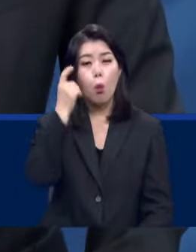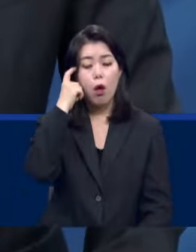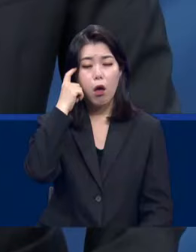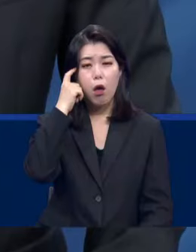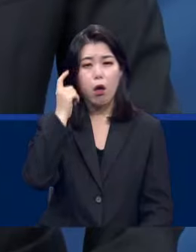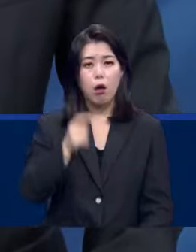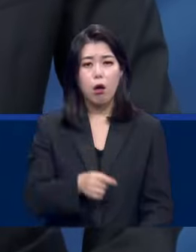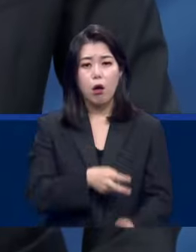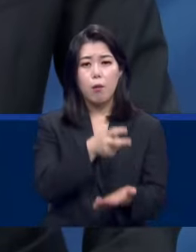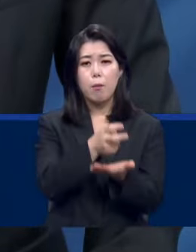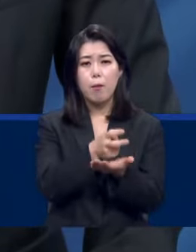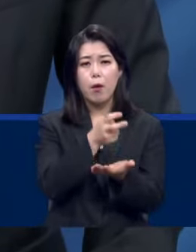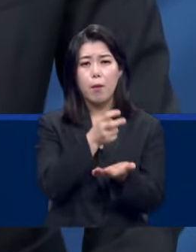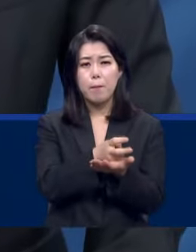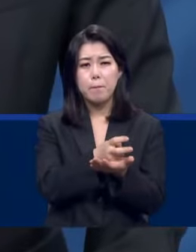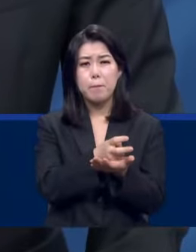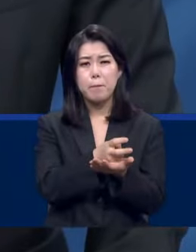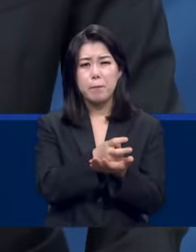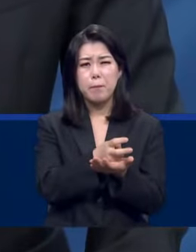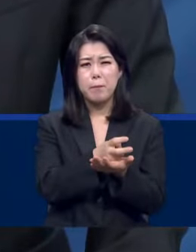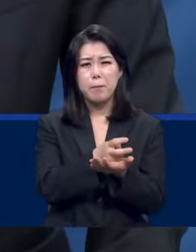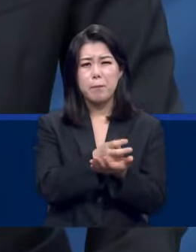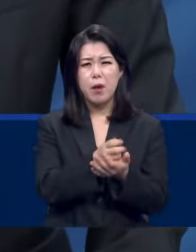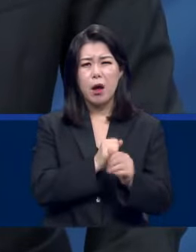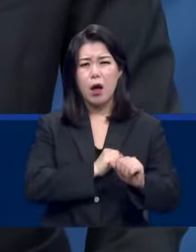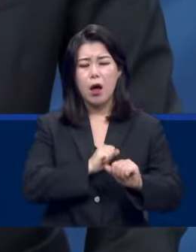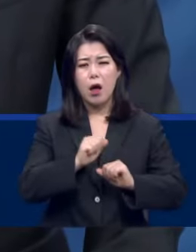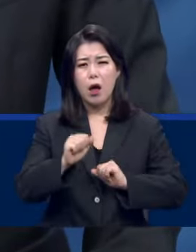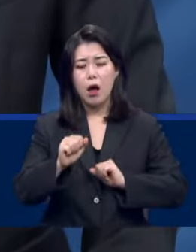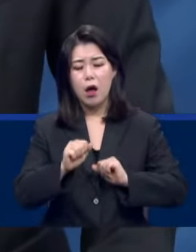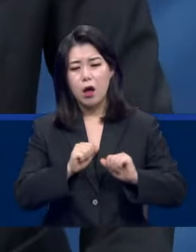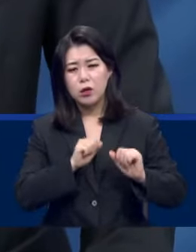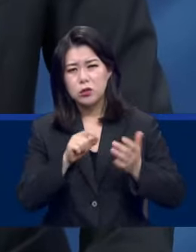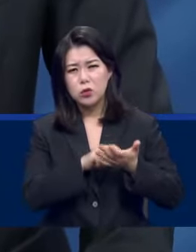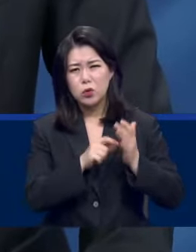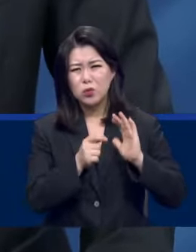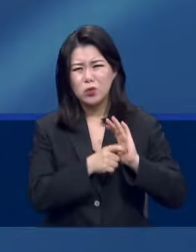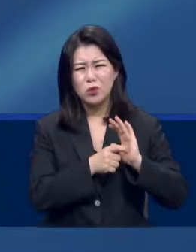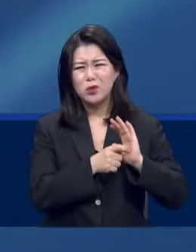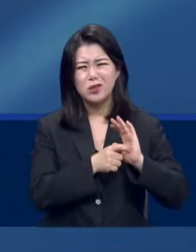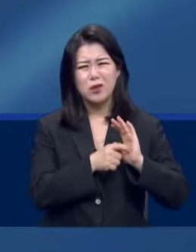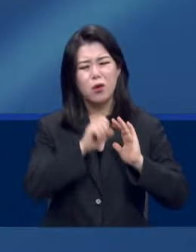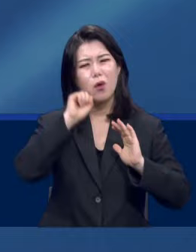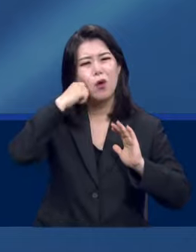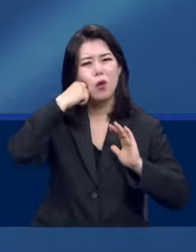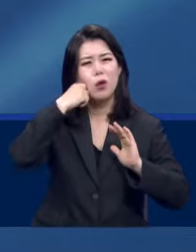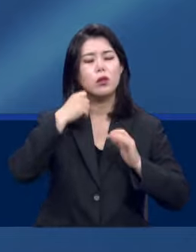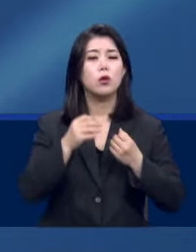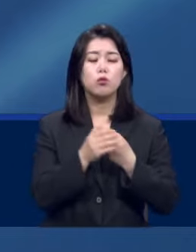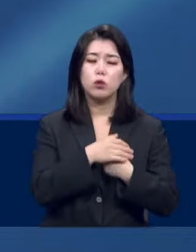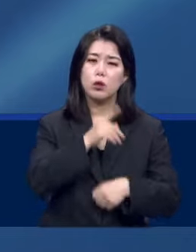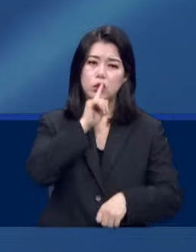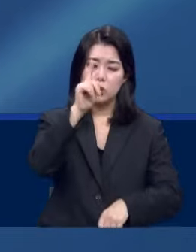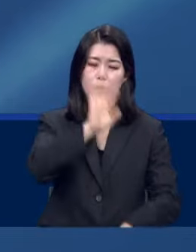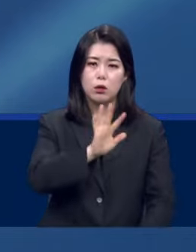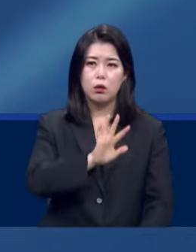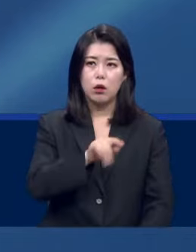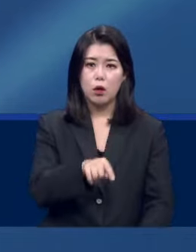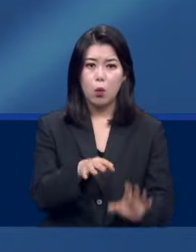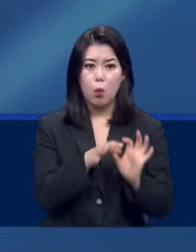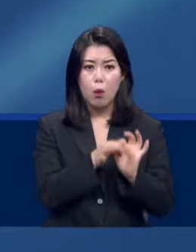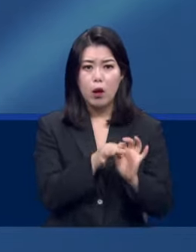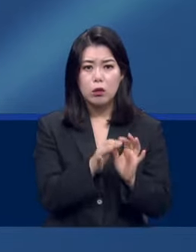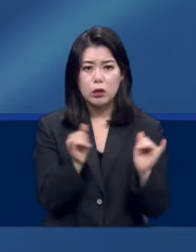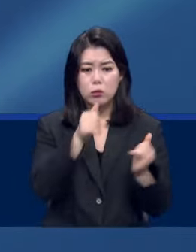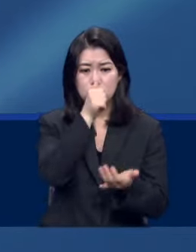뭐냐면요 법적으로 끌고 가기에는 힘들다라고 했기 때문 때문에 기소하지 않았겠습니까 그럼에도 불구하고 여기에 연류된 많은